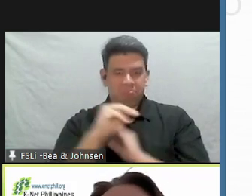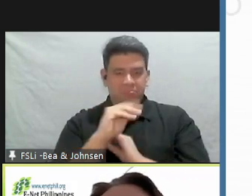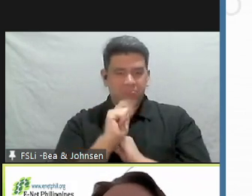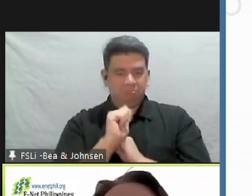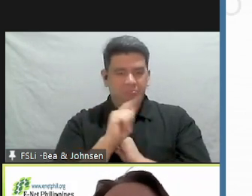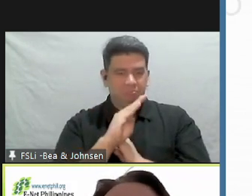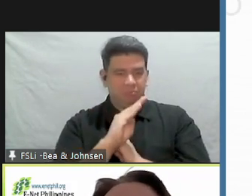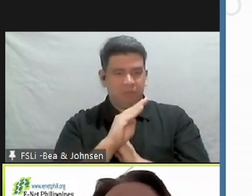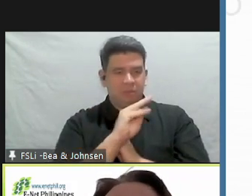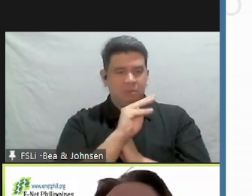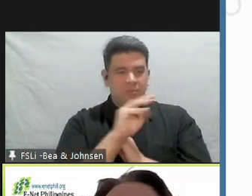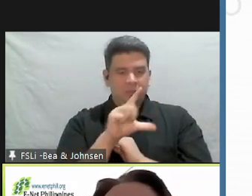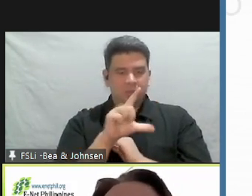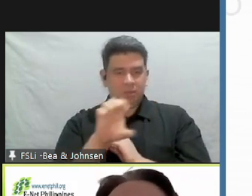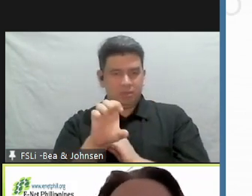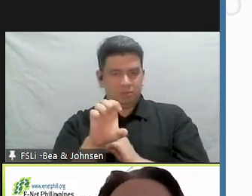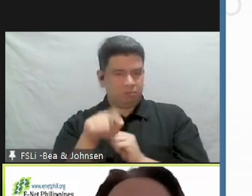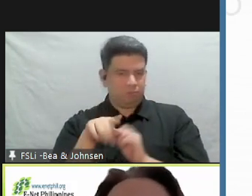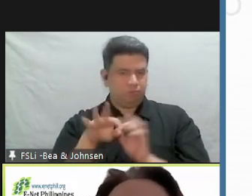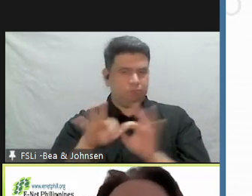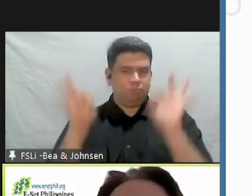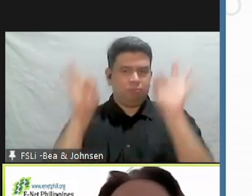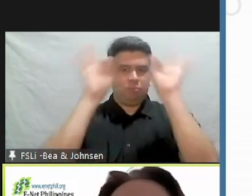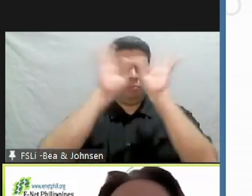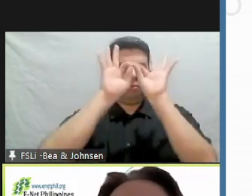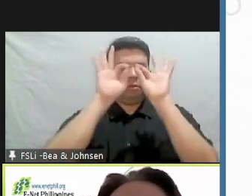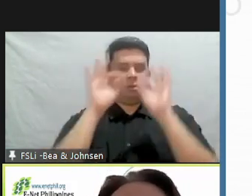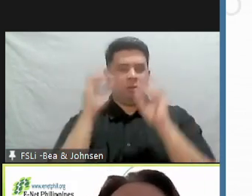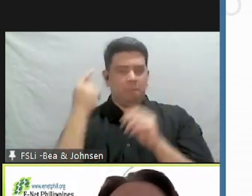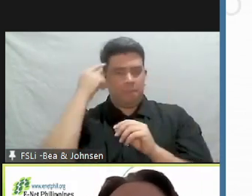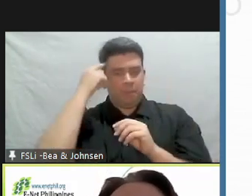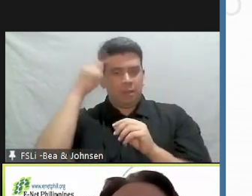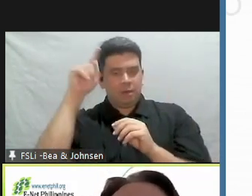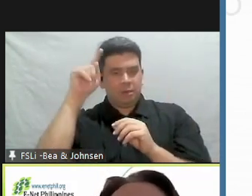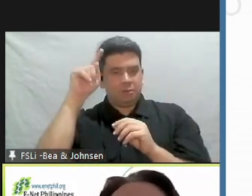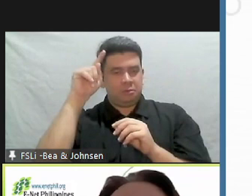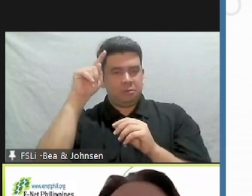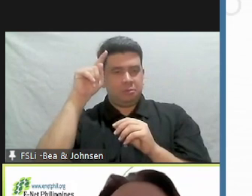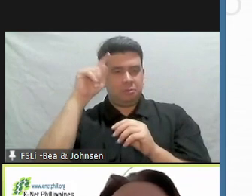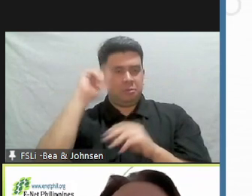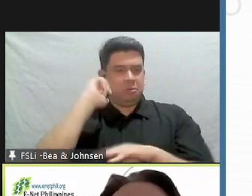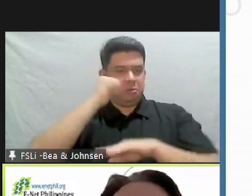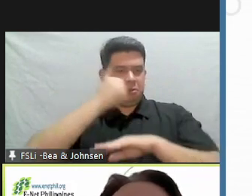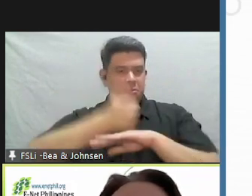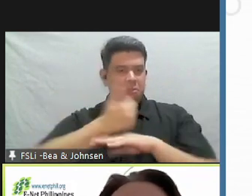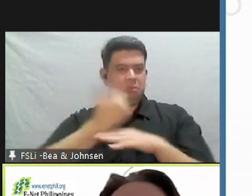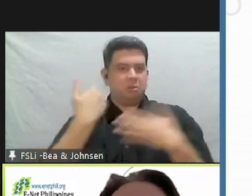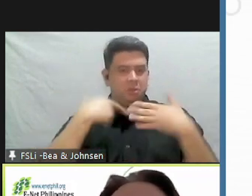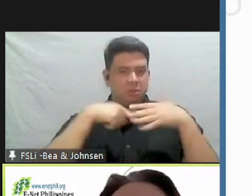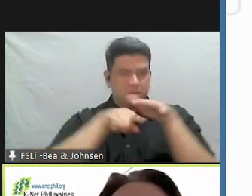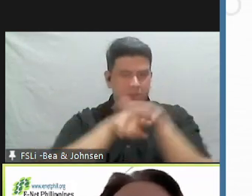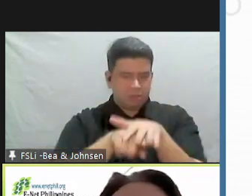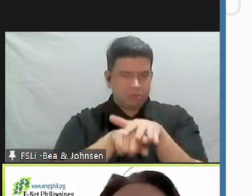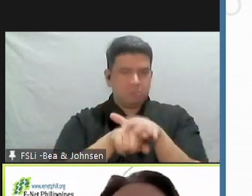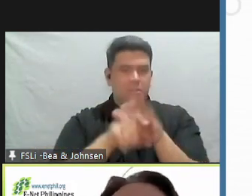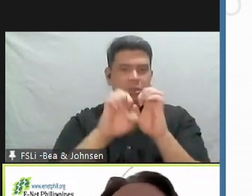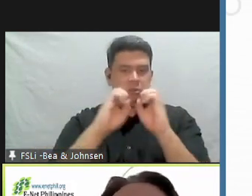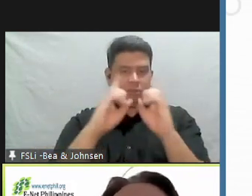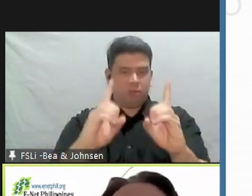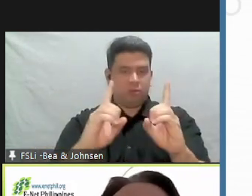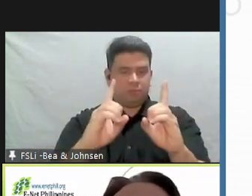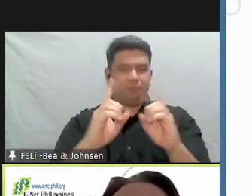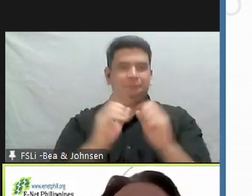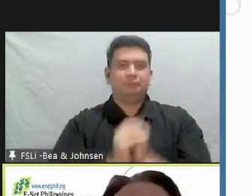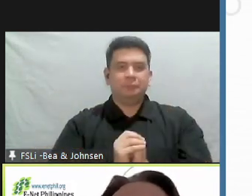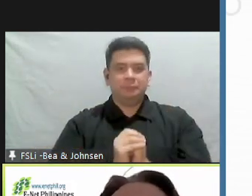MTB-MLE at ang kahalagahan nito sa pagtataguyod ng isang inklusibo at epektibong edukasyon.